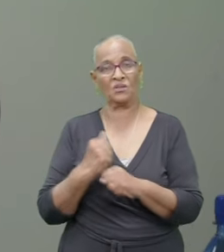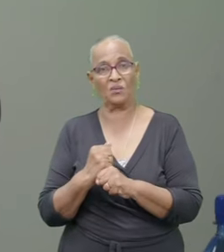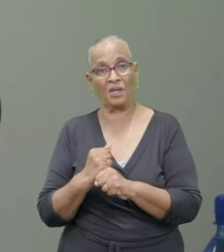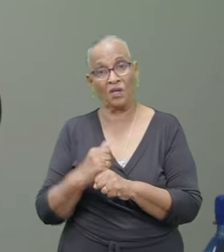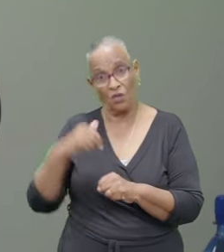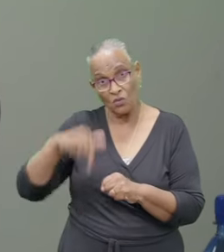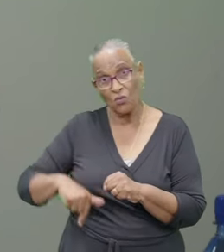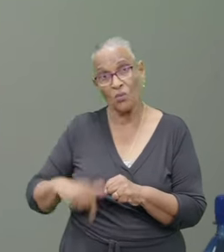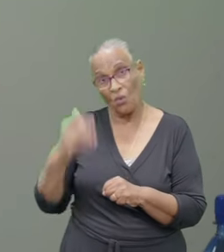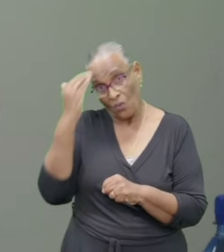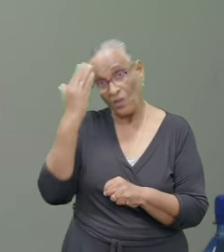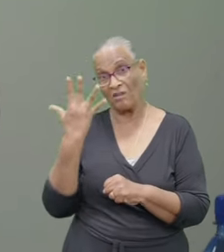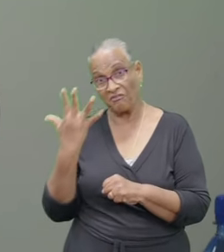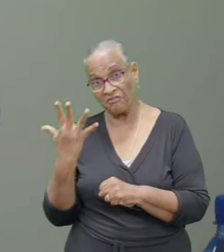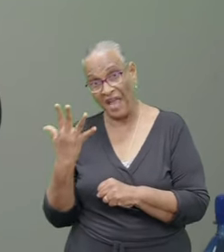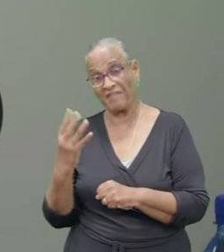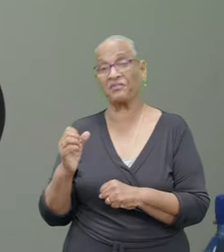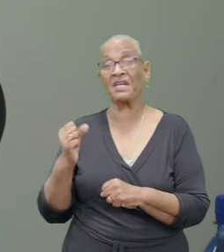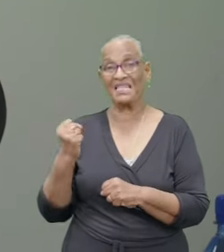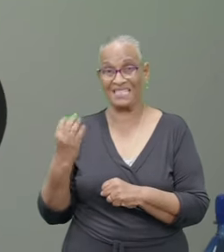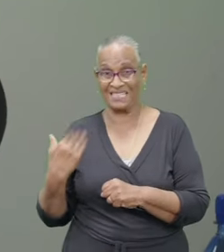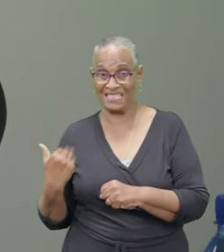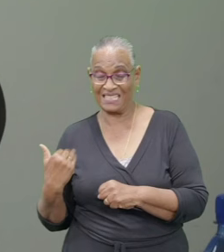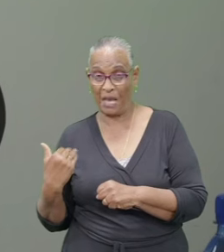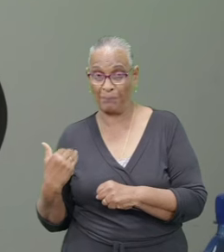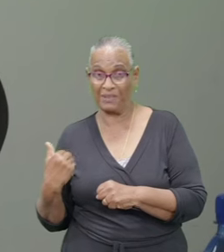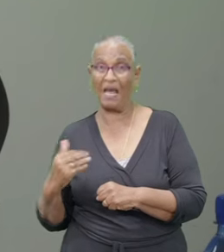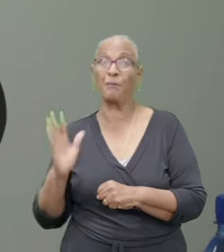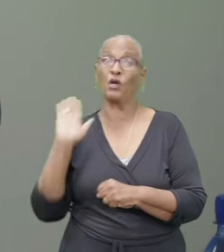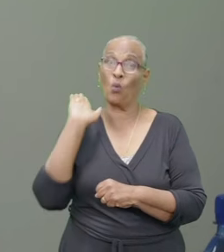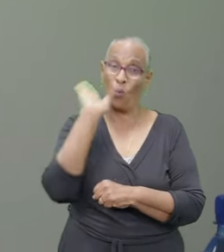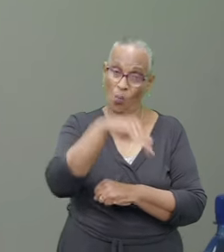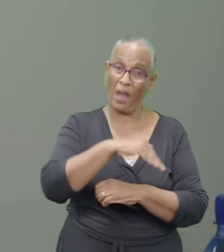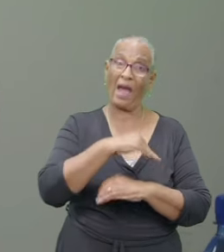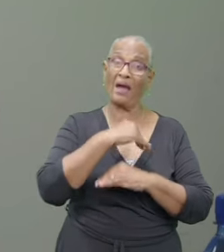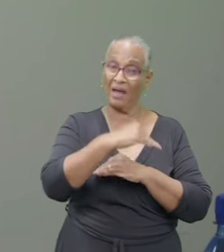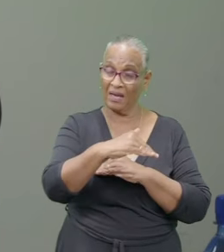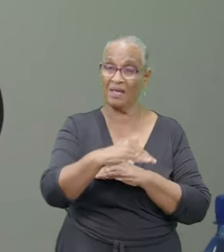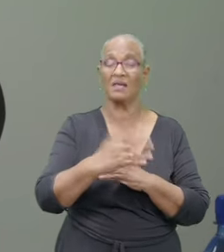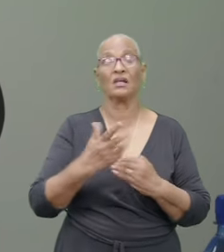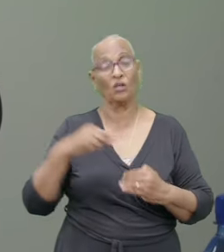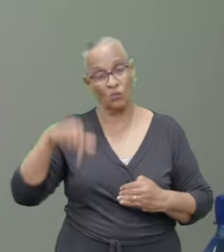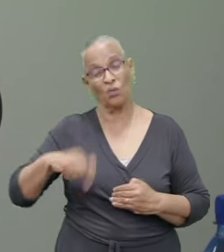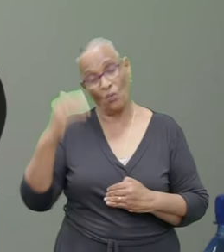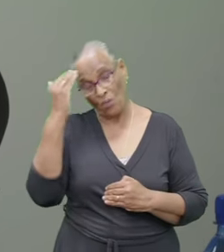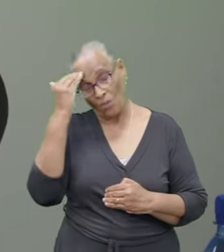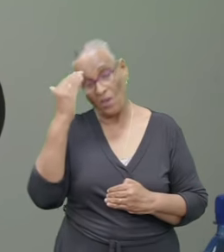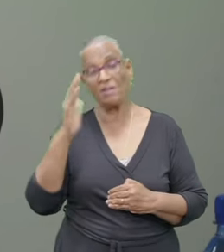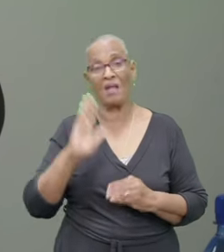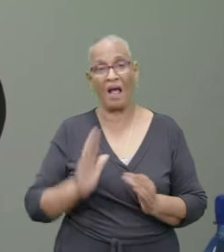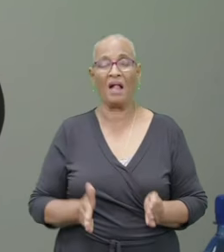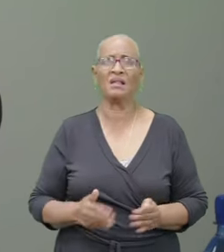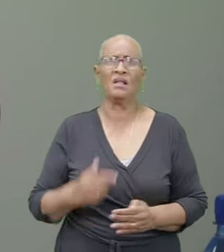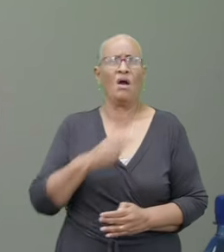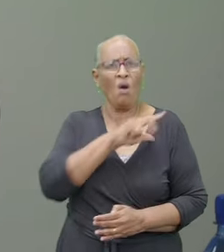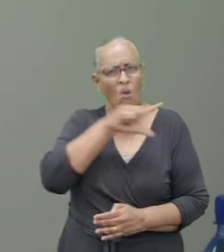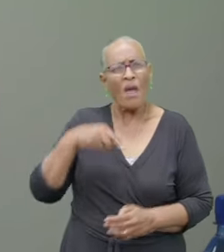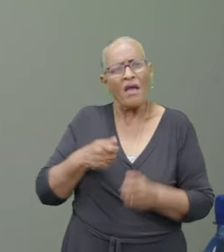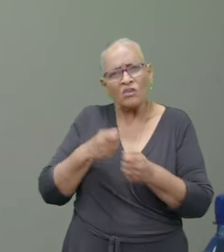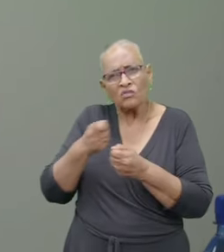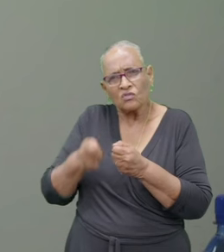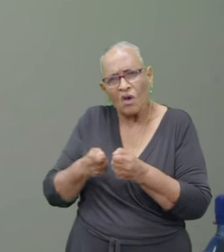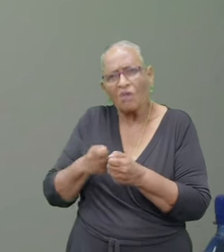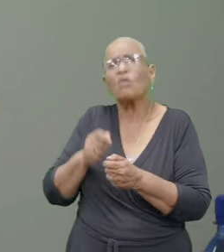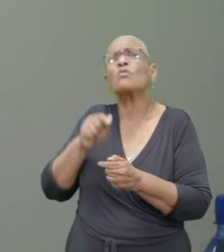op vertrek staan in september, dat wisten we al maanden, dus waardoor we gegeven moment natuurlijk daarop anticiperen, hebben we er ook voor gezorgd dat we in